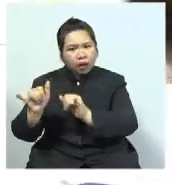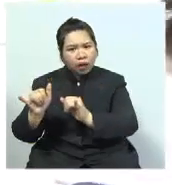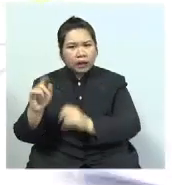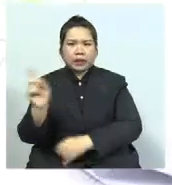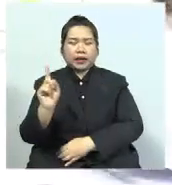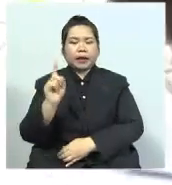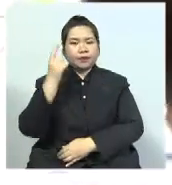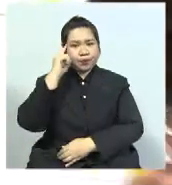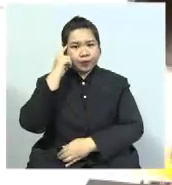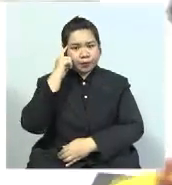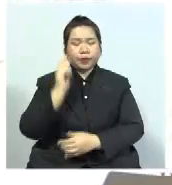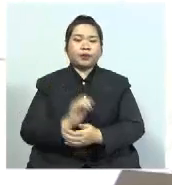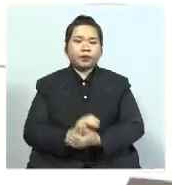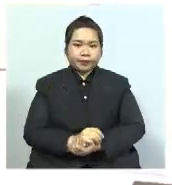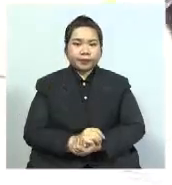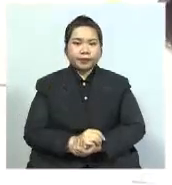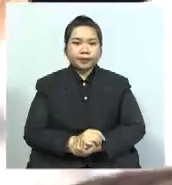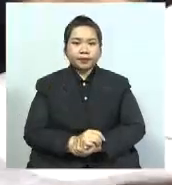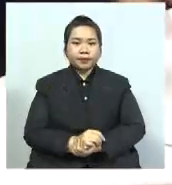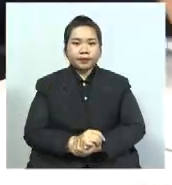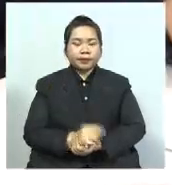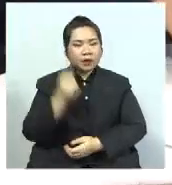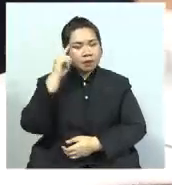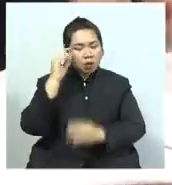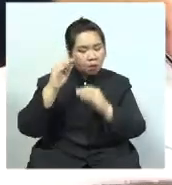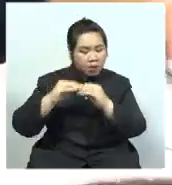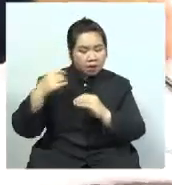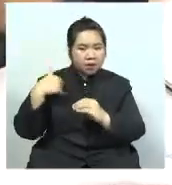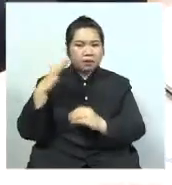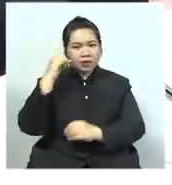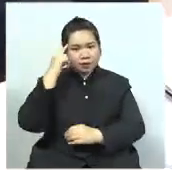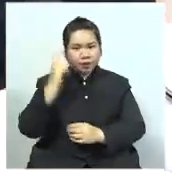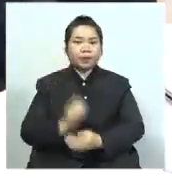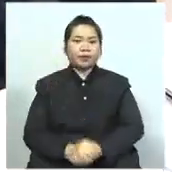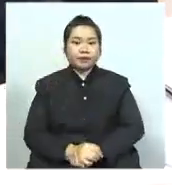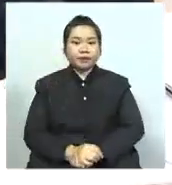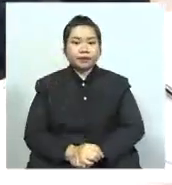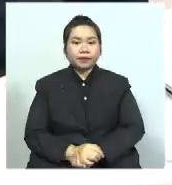ออกมาสมัครเป็นสมาชิกพรรคไทยรักษาชาติเพิ่มอีกหรือไม่ด้วยค่ะ